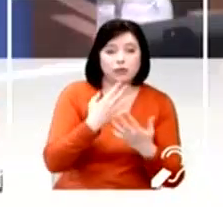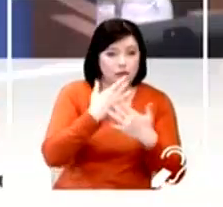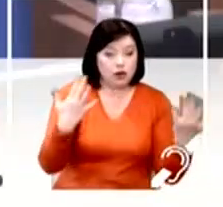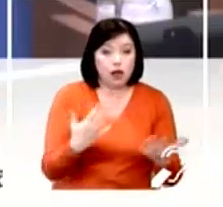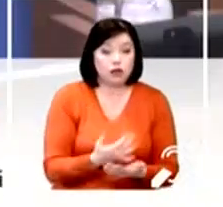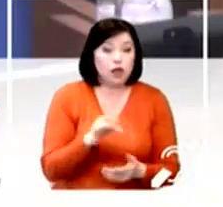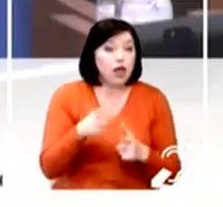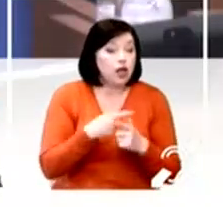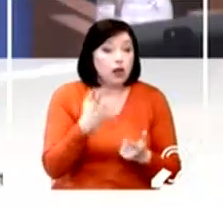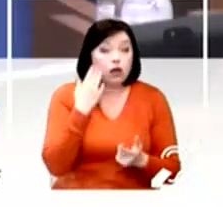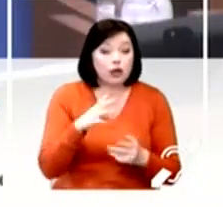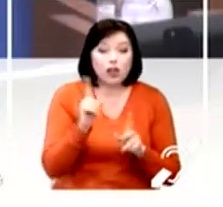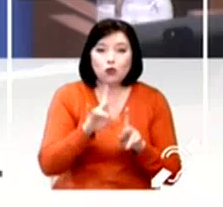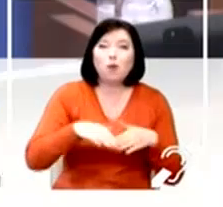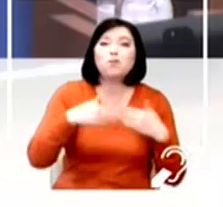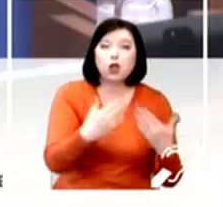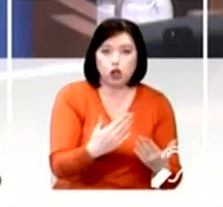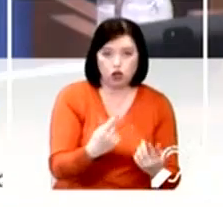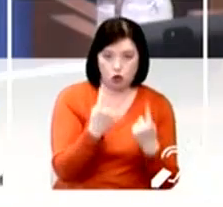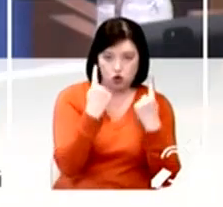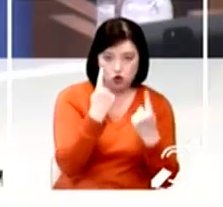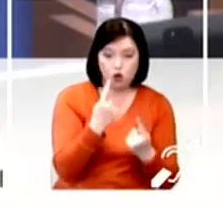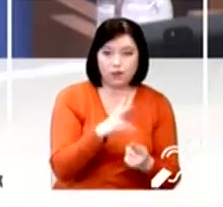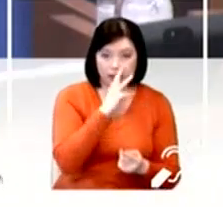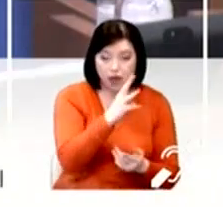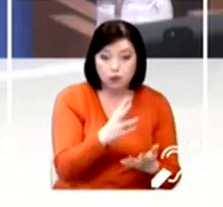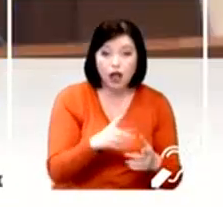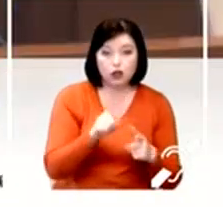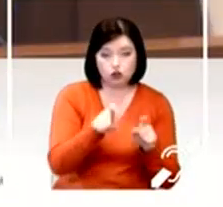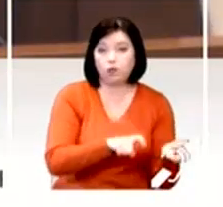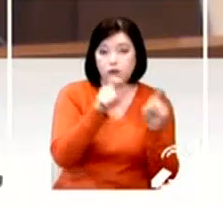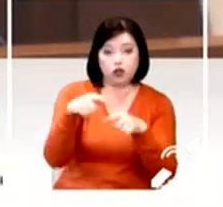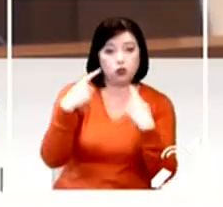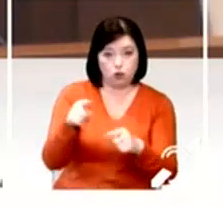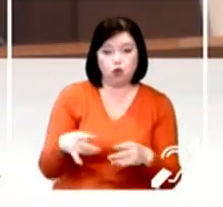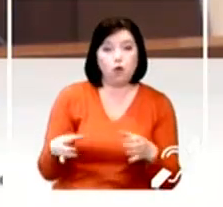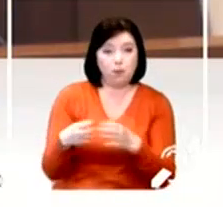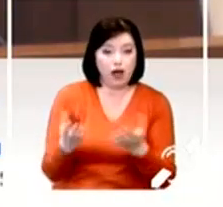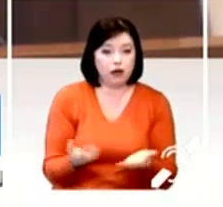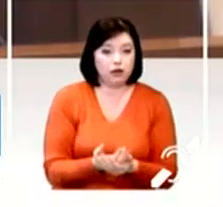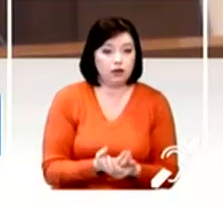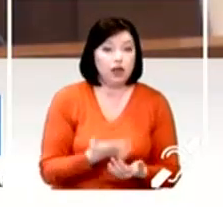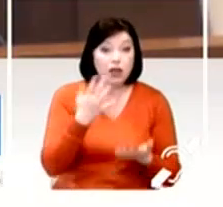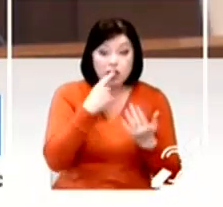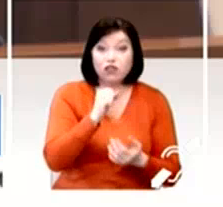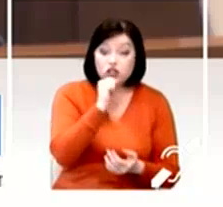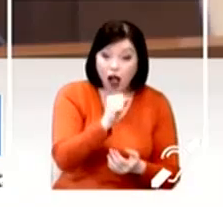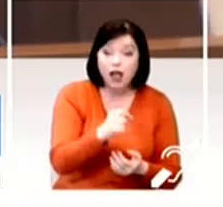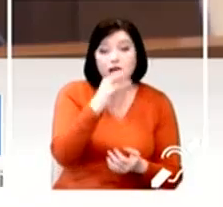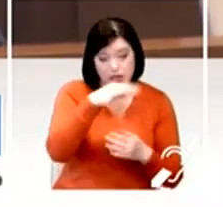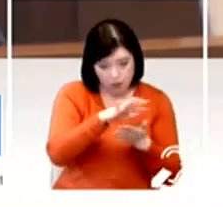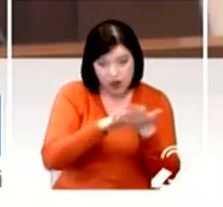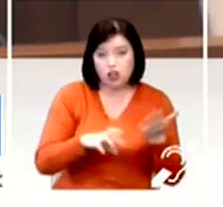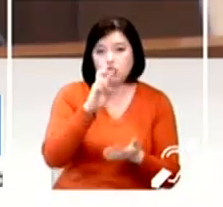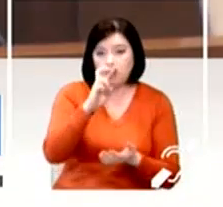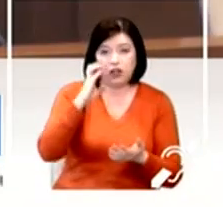când lor li se fac oferte generoase pentru a merge la alt partid. Este bine să când spuneți A, să spuneți și B. Cine exact l-a scos